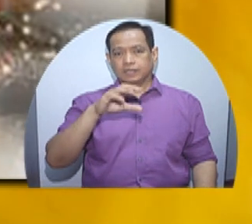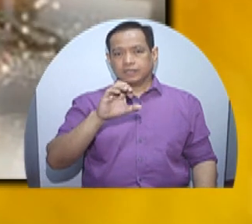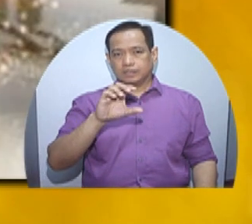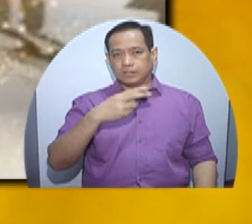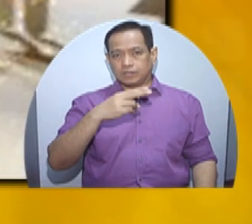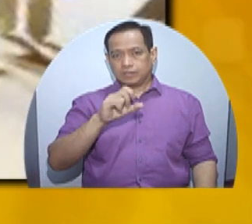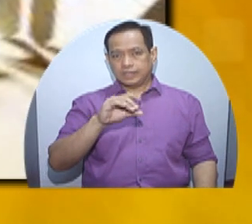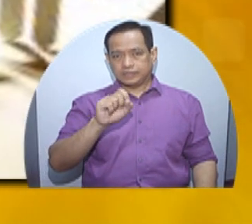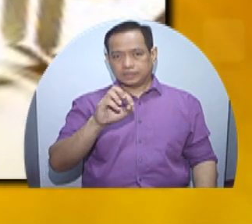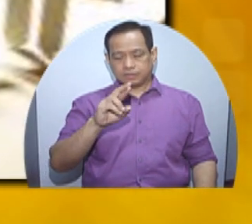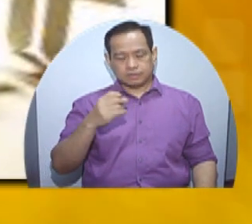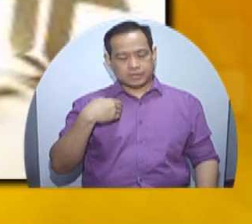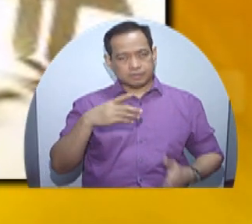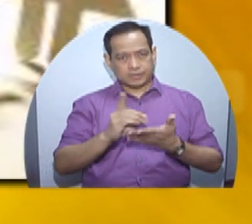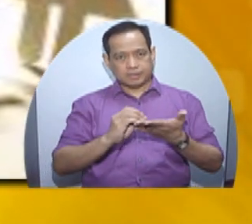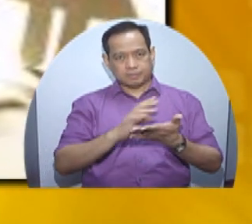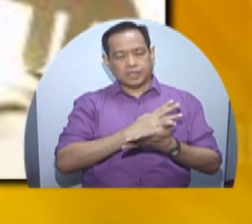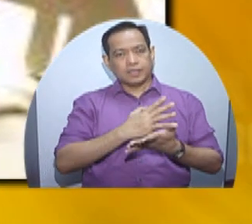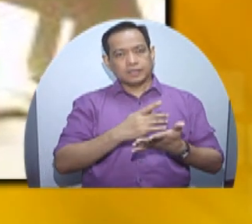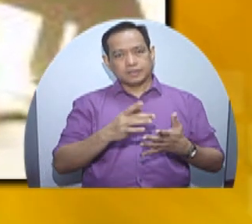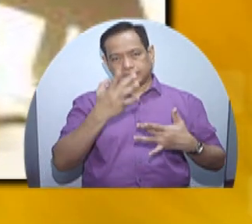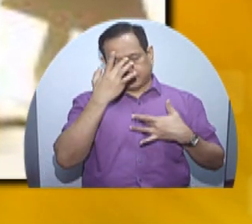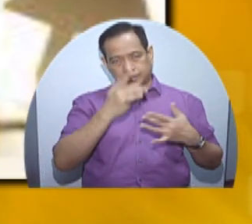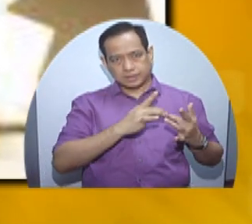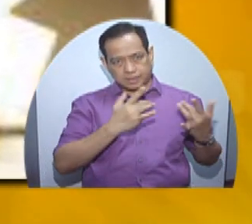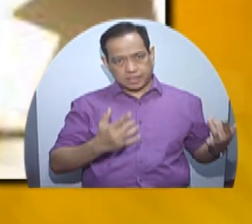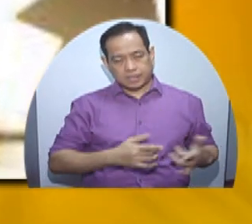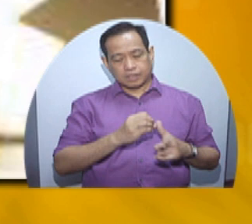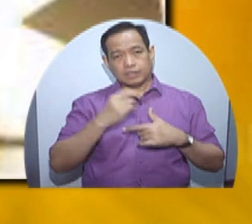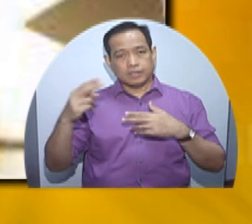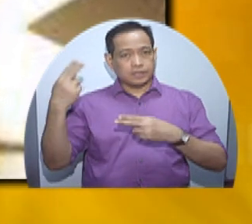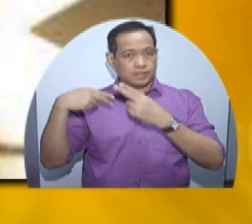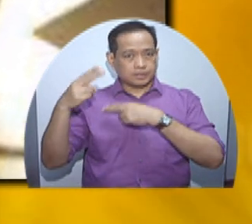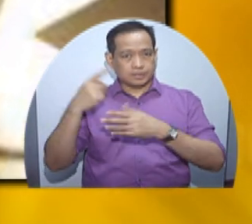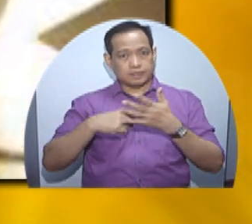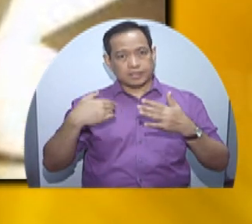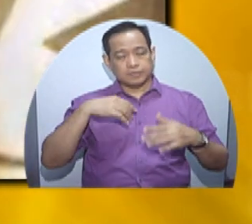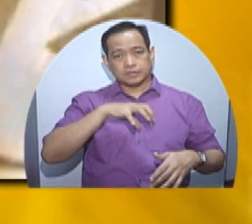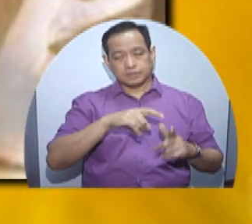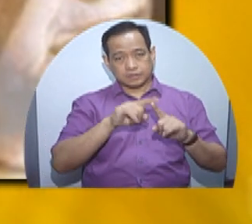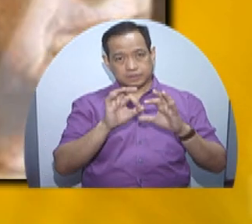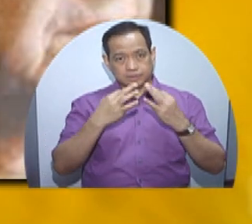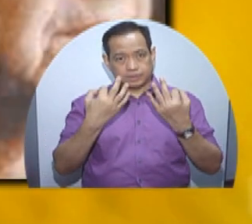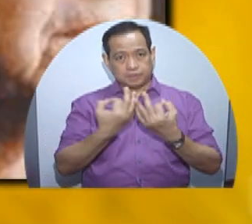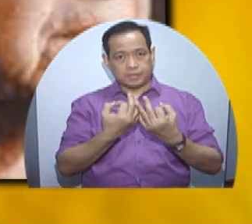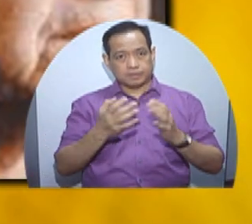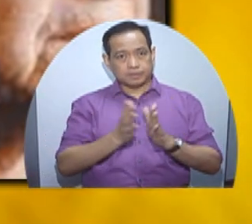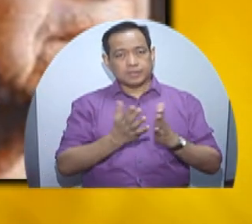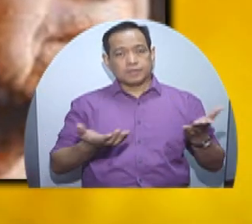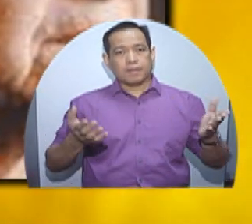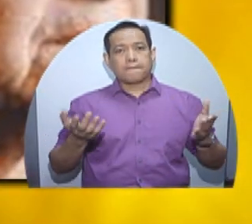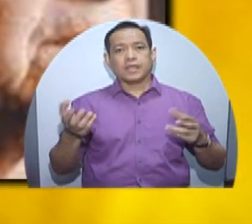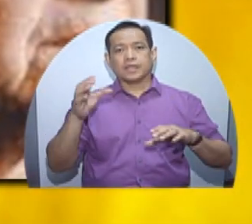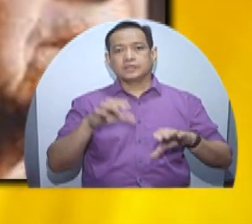kolesterol, mayroon diabetes, sakit sa puso o history ng pagkakaroon ng stroke sa kanyang pamilya. Tumataas